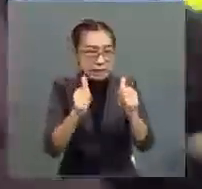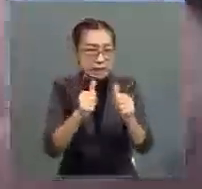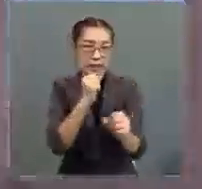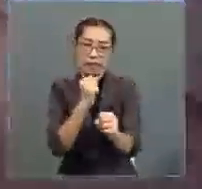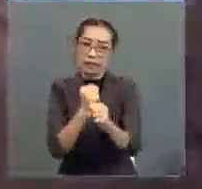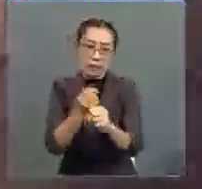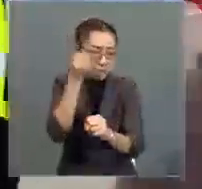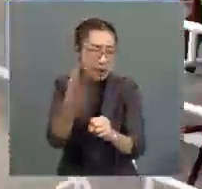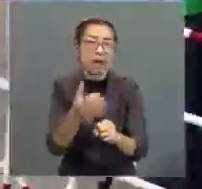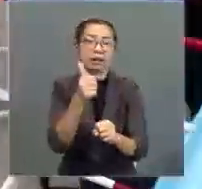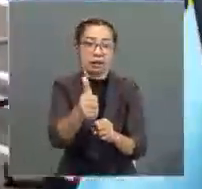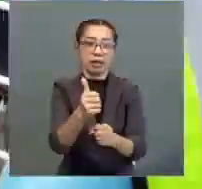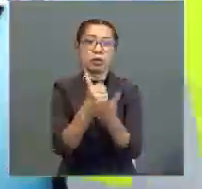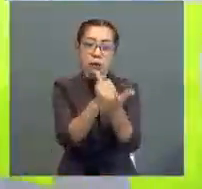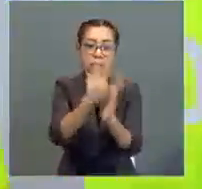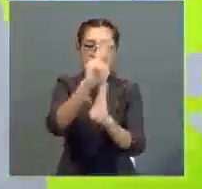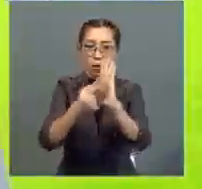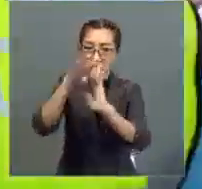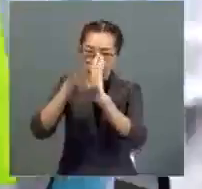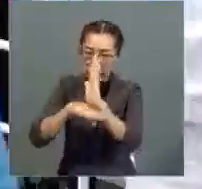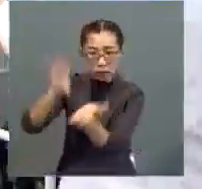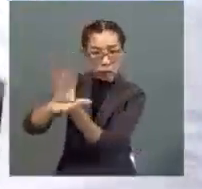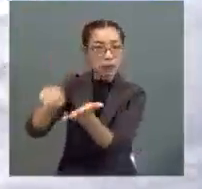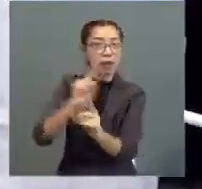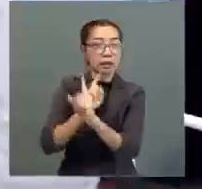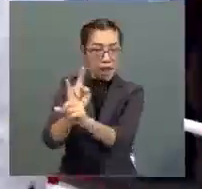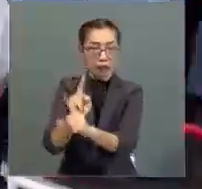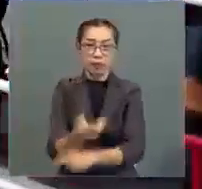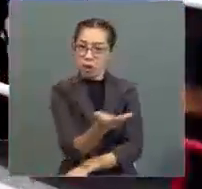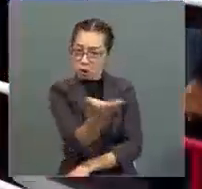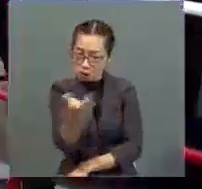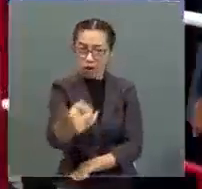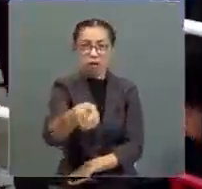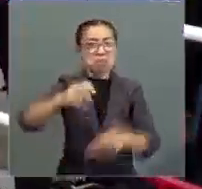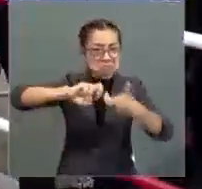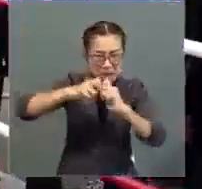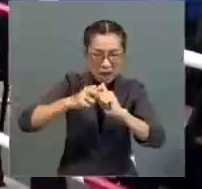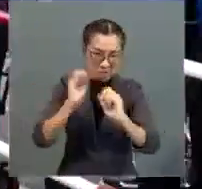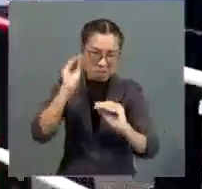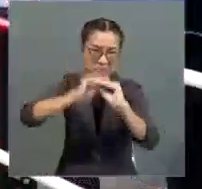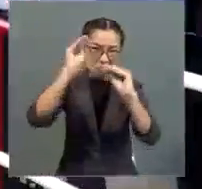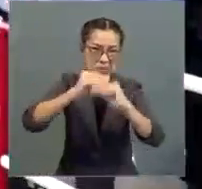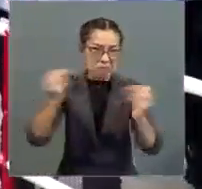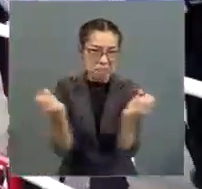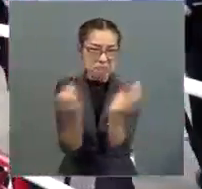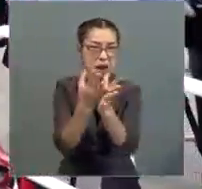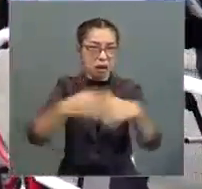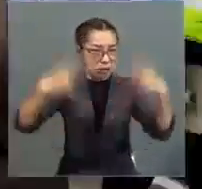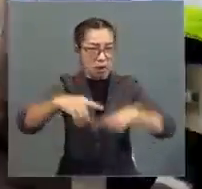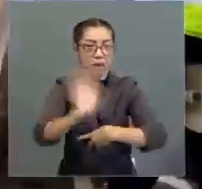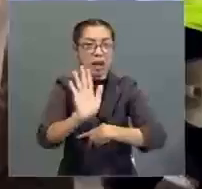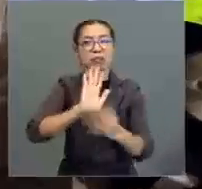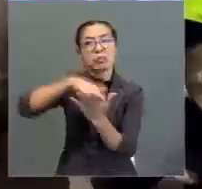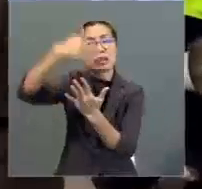ารถทำได้ตามกรอบของกฎหมายและงบประมาณที่มีอยู่จึงขออย่านำปัญหาดังกล่าวมาเพิ่มเป็นความขัดแย้งเพราะทุกประเ